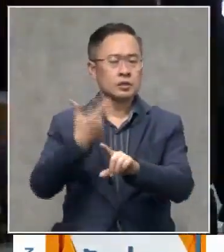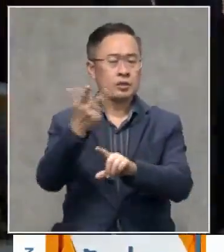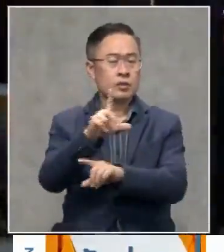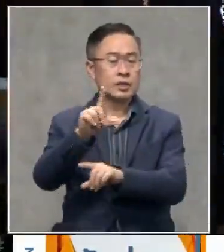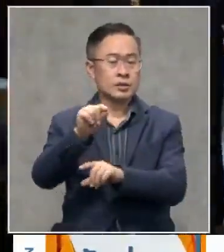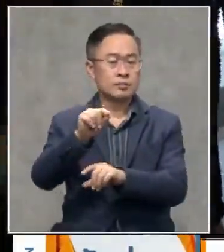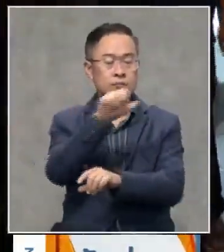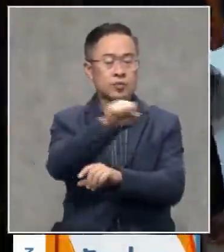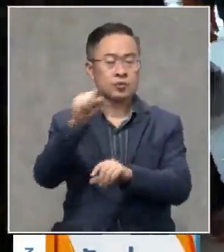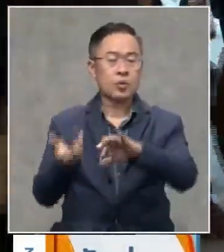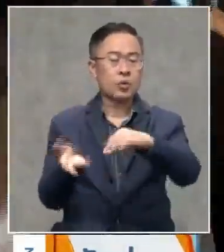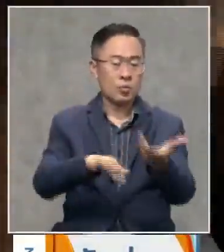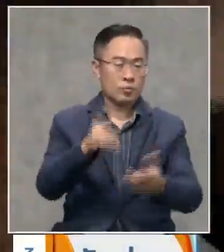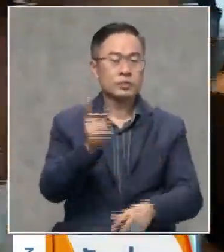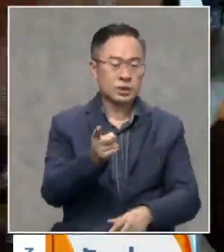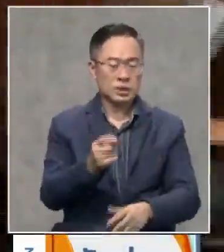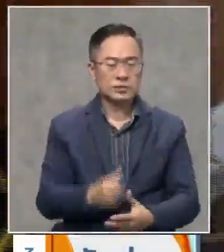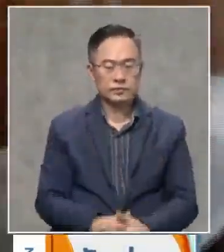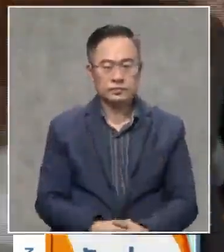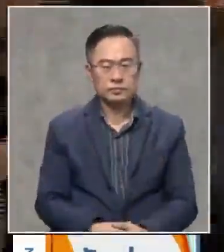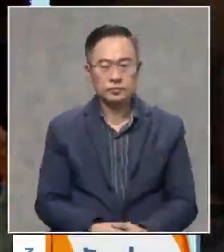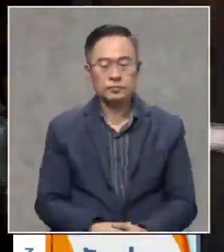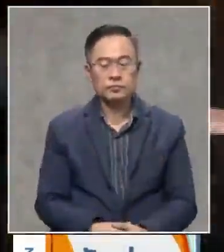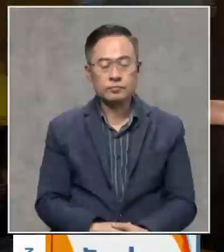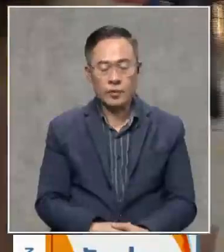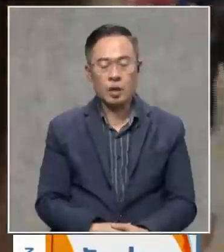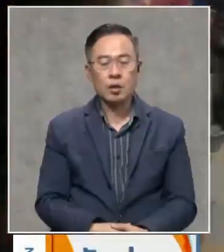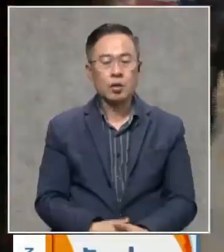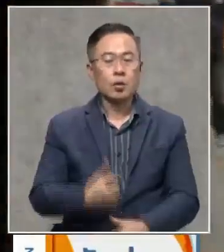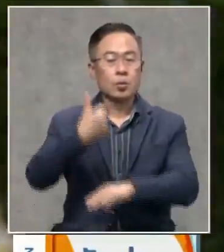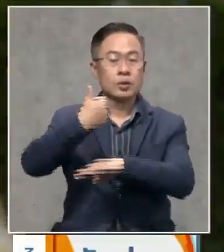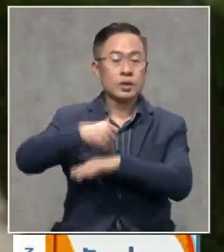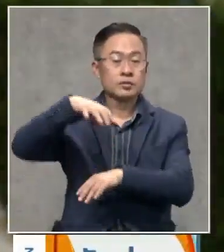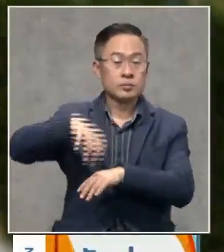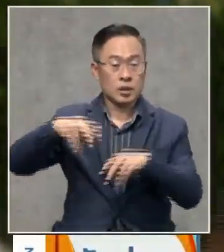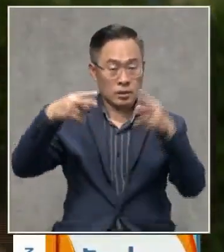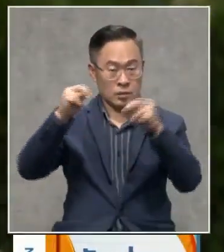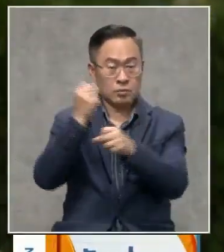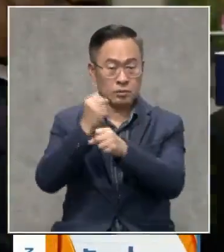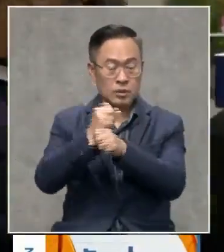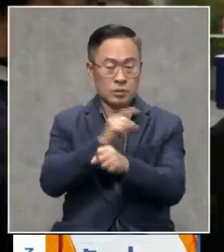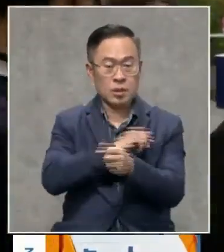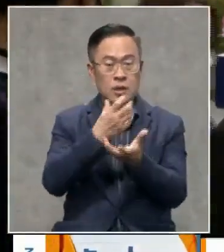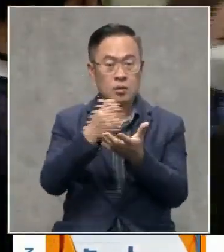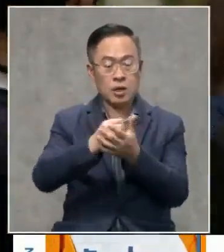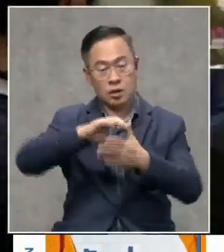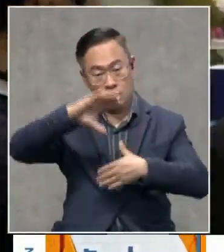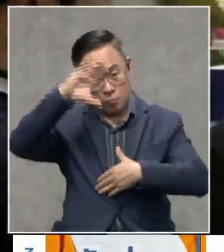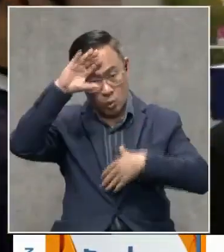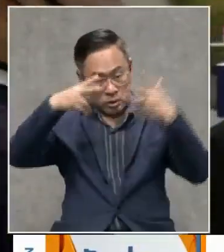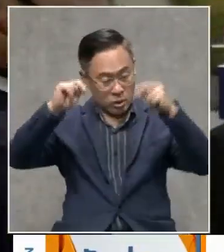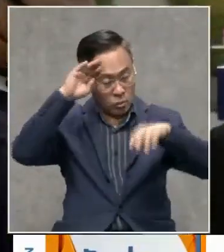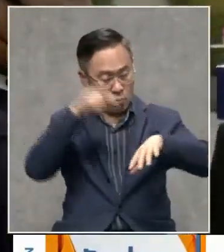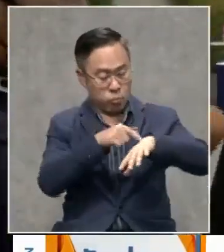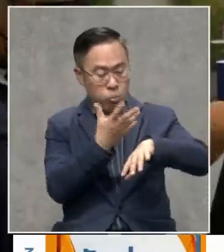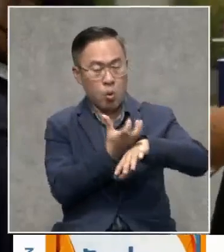ช่ค่ะขณะที่คุณธนกรวังบุญคงชนะนะคะรัฐมนตรีประจำสำนักนายกรัฐมนตรีก็ออกมายืนยันนะคะว่าอาการป่วยของท่านนายกเนี่ย